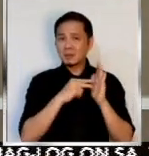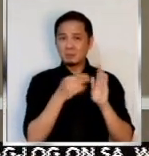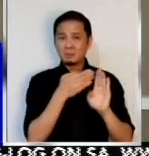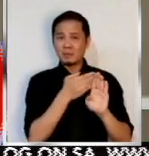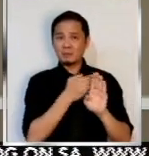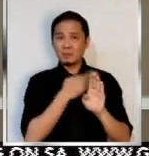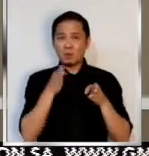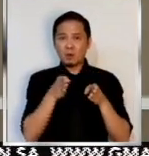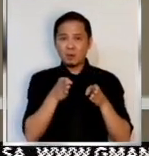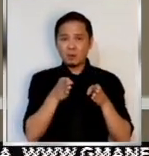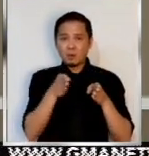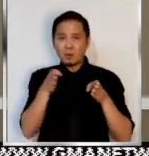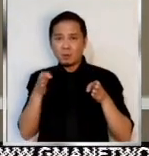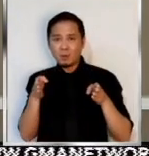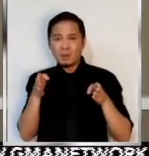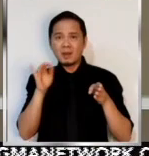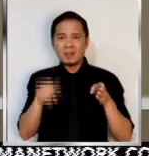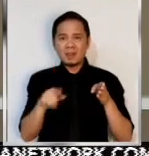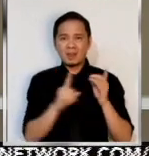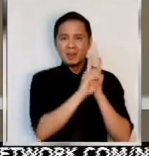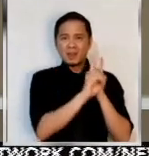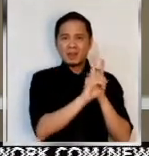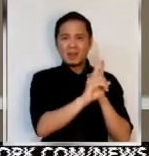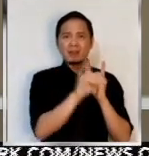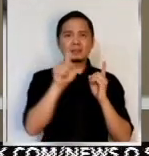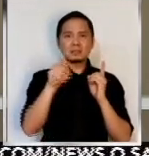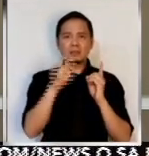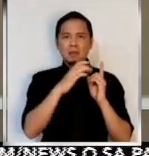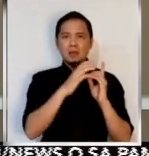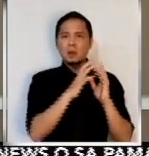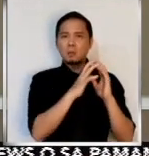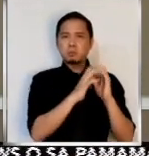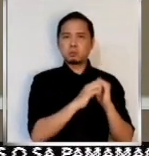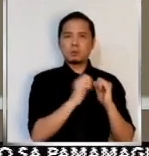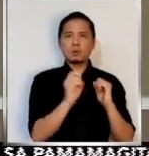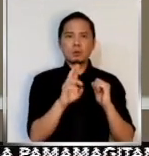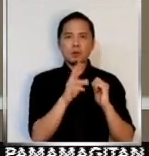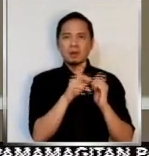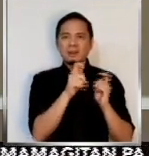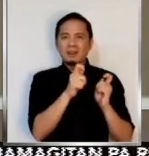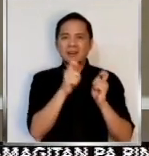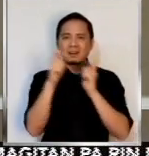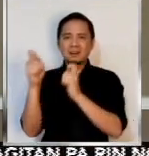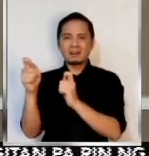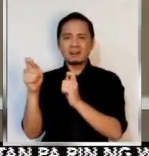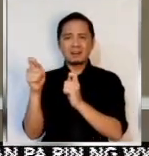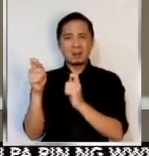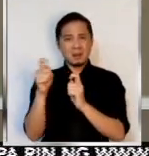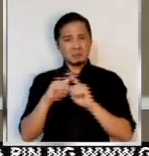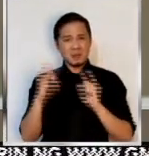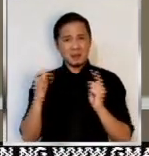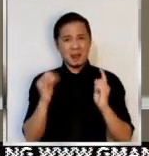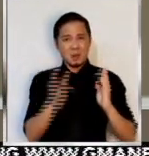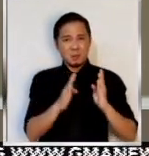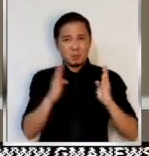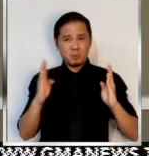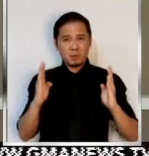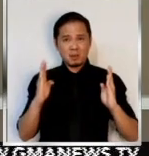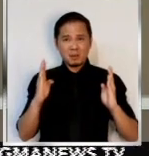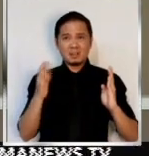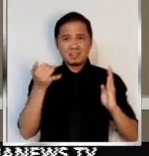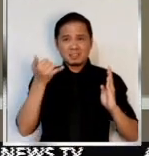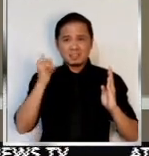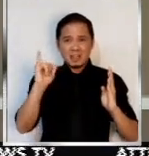poste. Kasi di ba, isipin niyo ho, gawa na yung kalsada, iuusog yung poste, so may butas doon ngayon